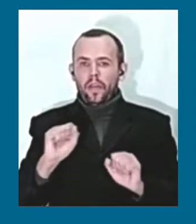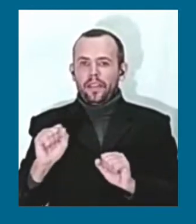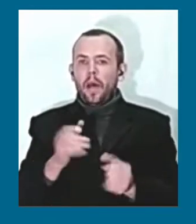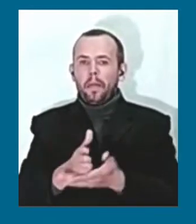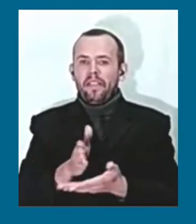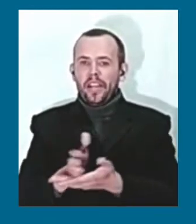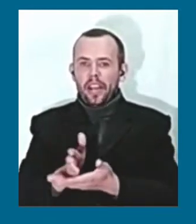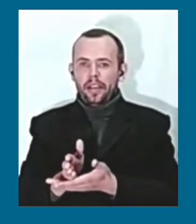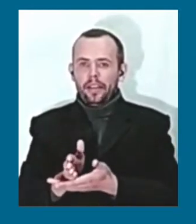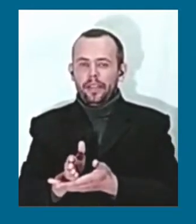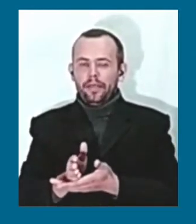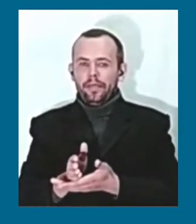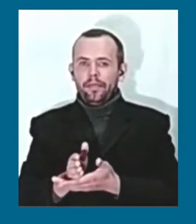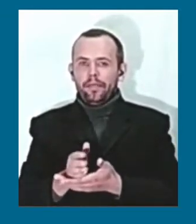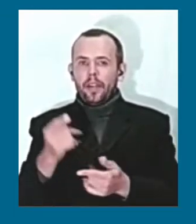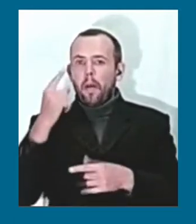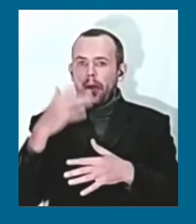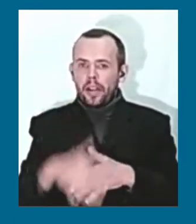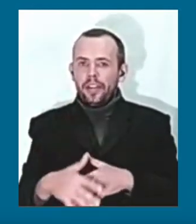Вы понимаете, тут действительно